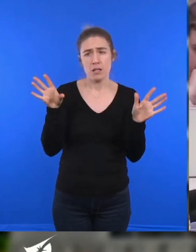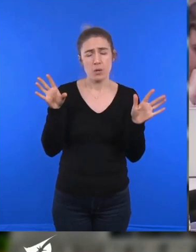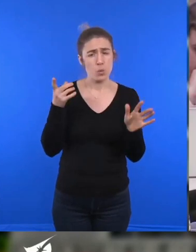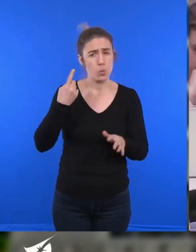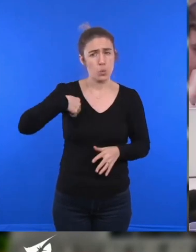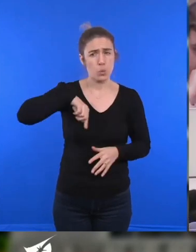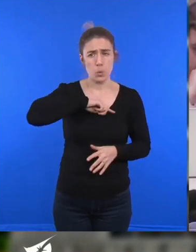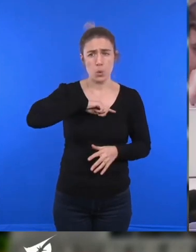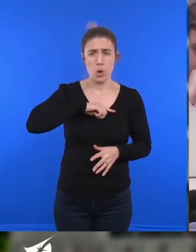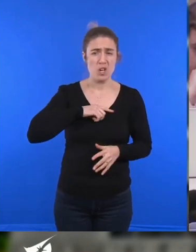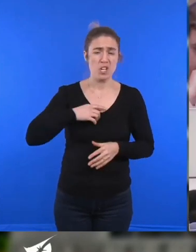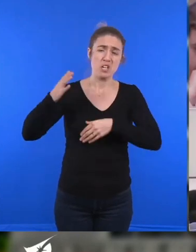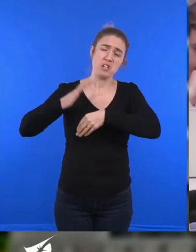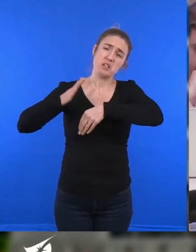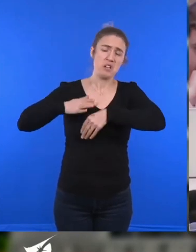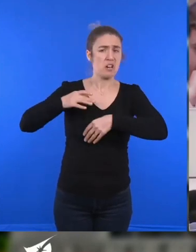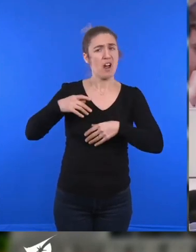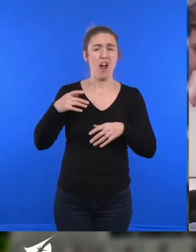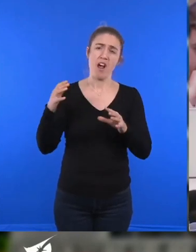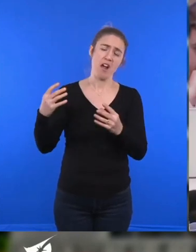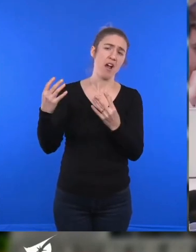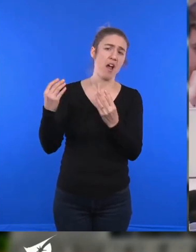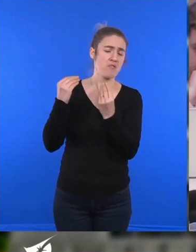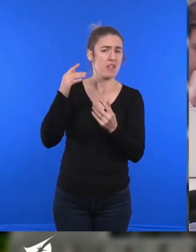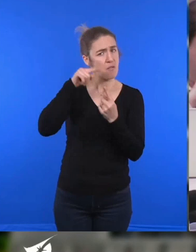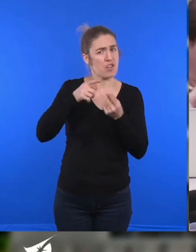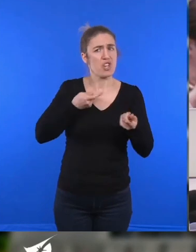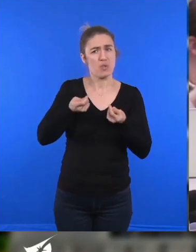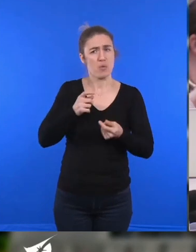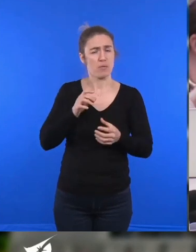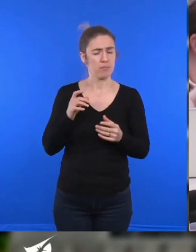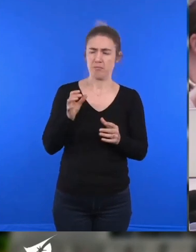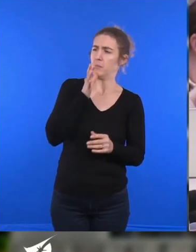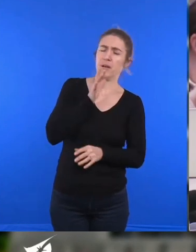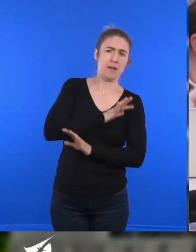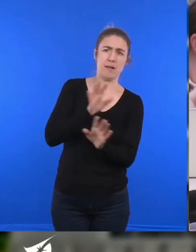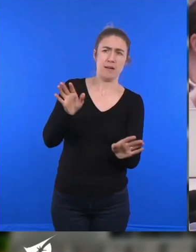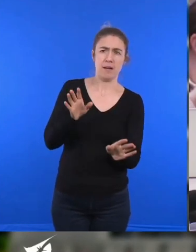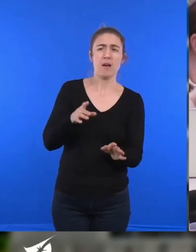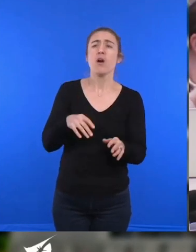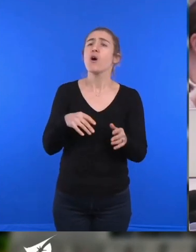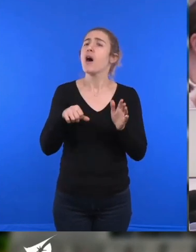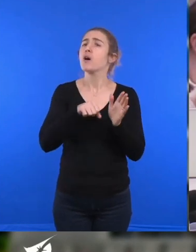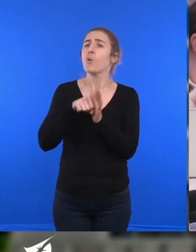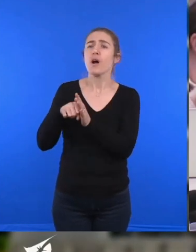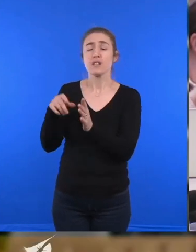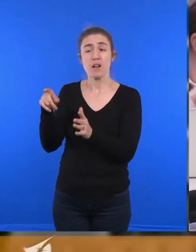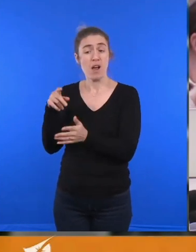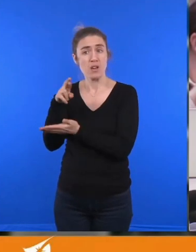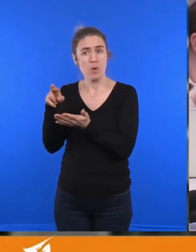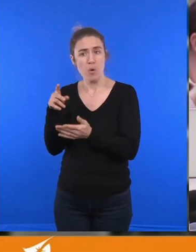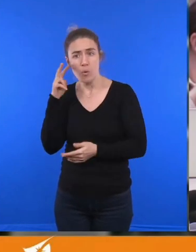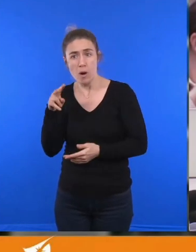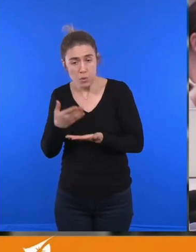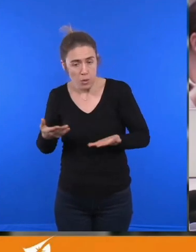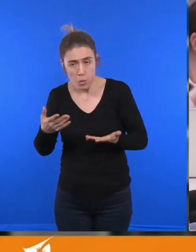de gestion à recevoir des forces de droite qui soutiennent une région, qui l'ont mis dans un état aussi exsangue